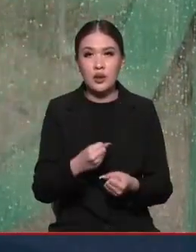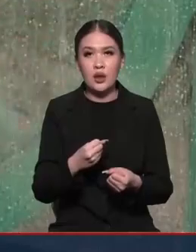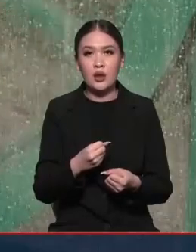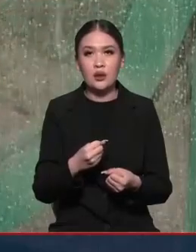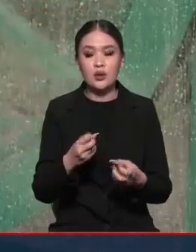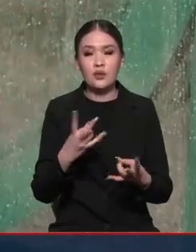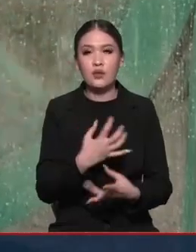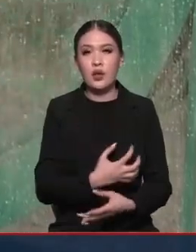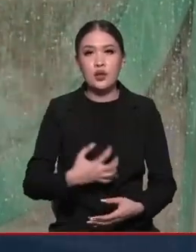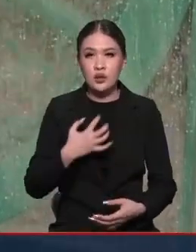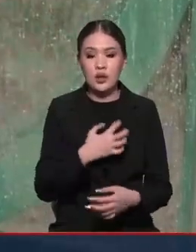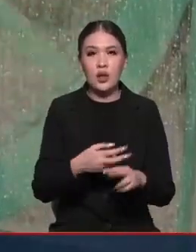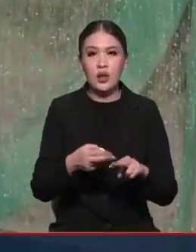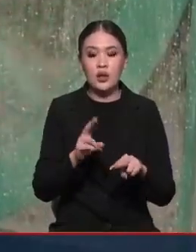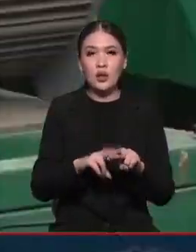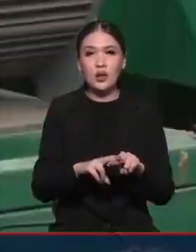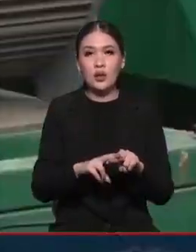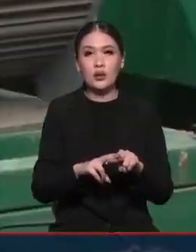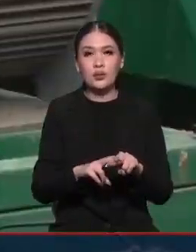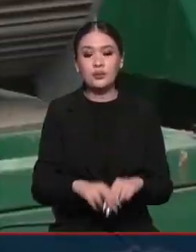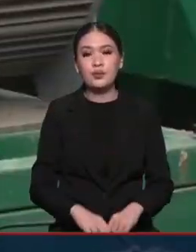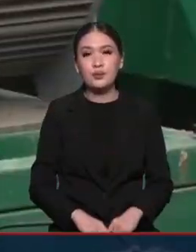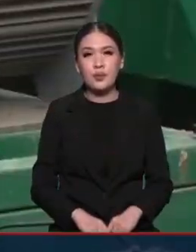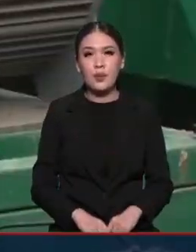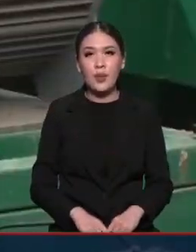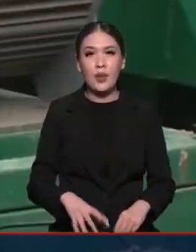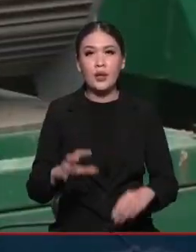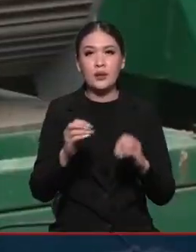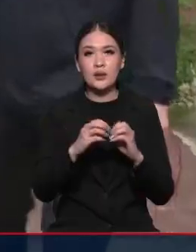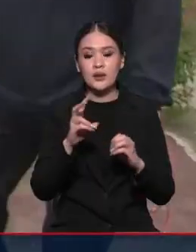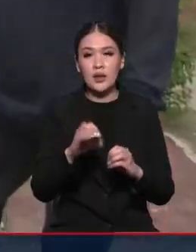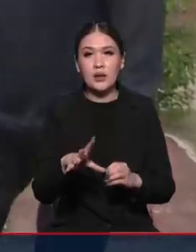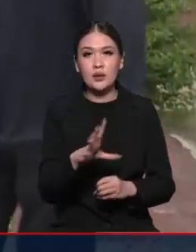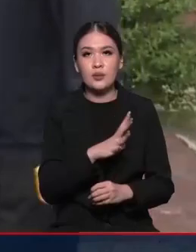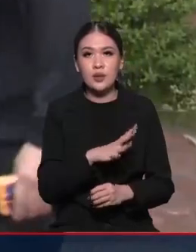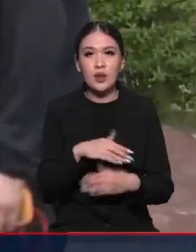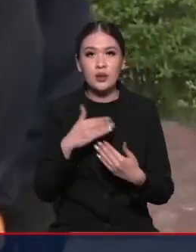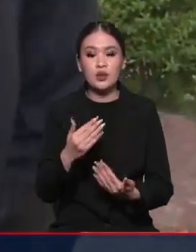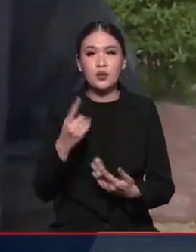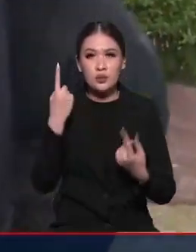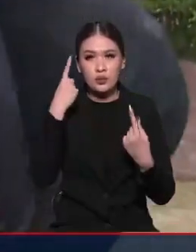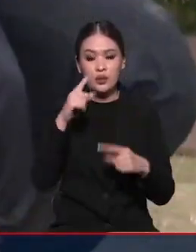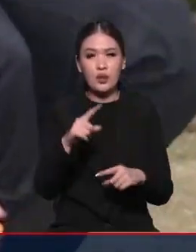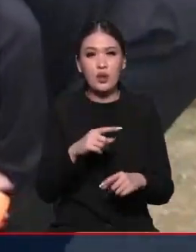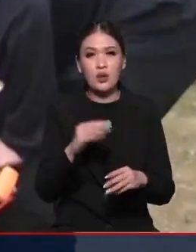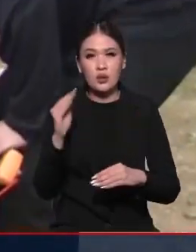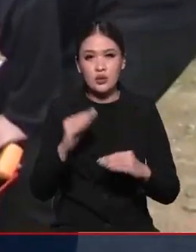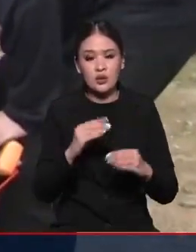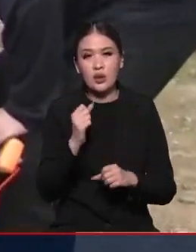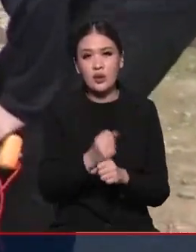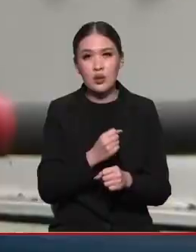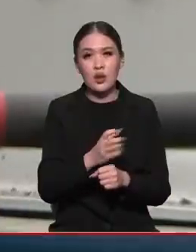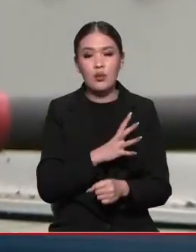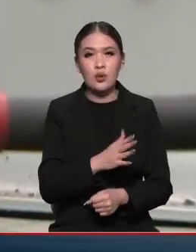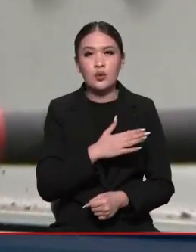напряжение. Это инвертор рассчитан на 10 киловатт. Почти 10 лет посвятил Марат Палмахов своему изобретению. Как говорится, вложил душу.